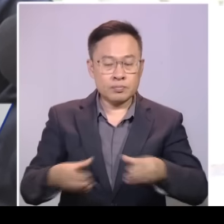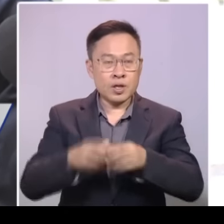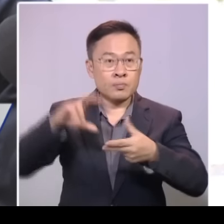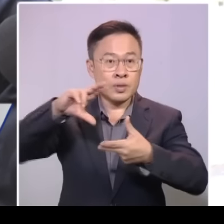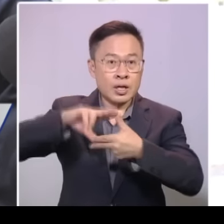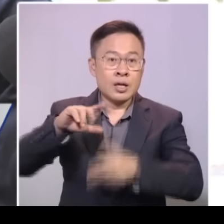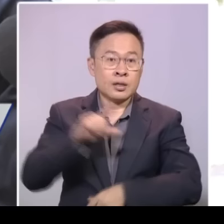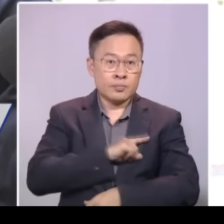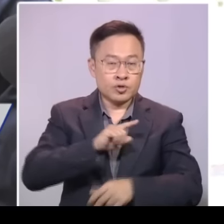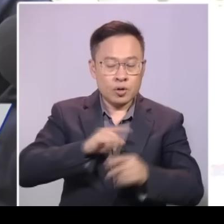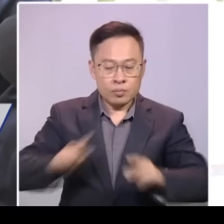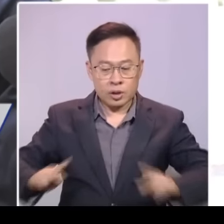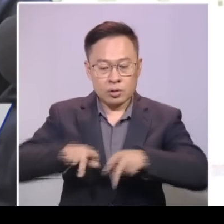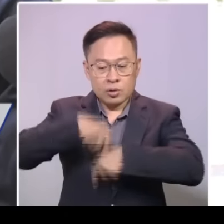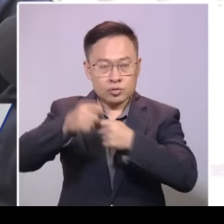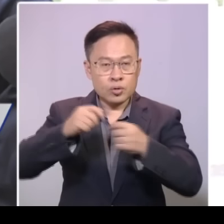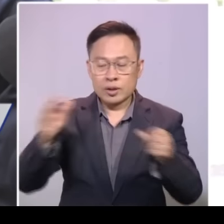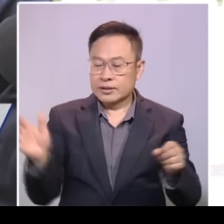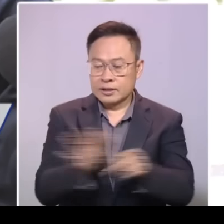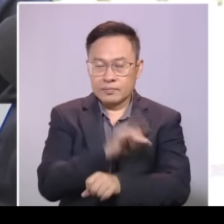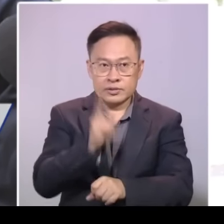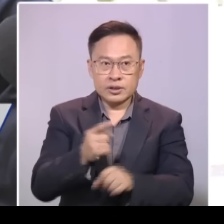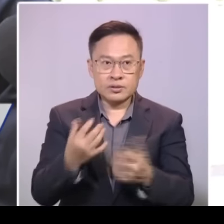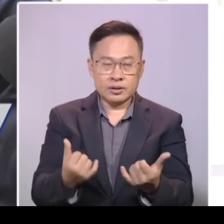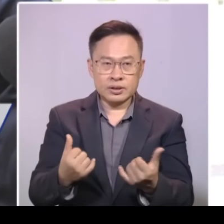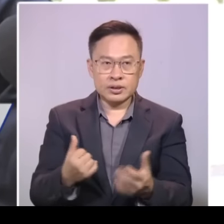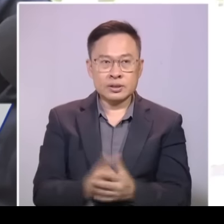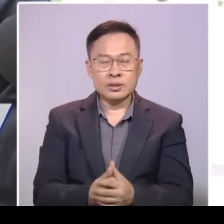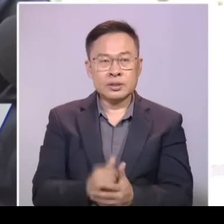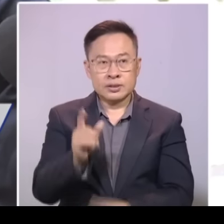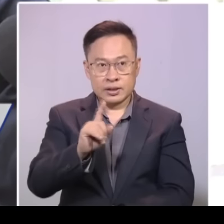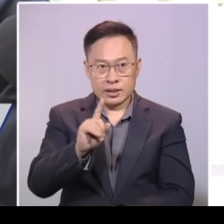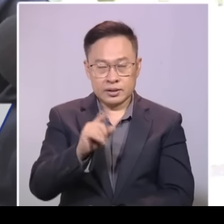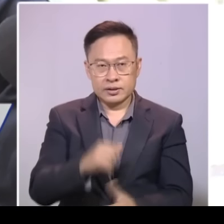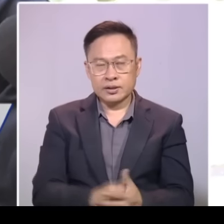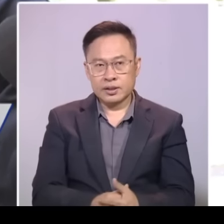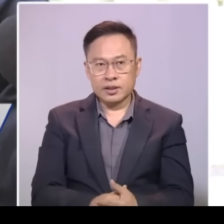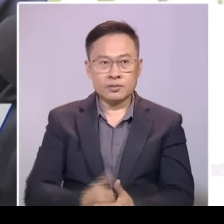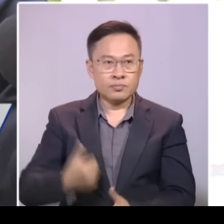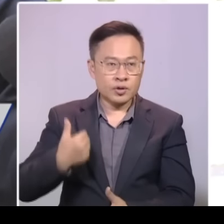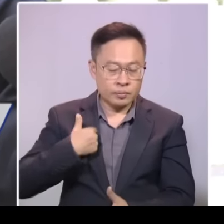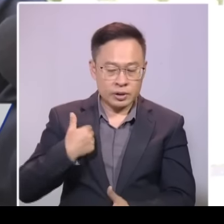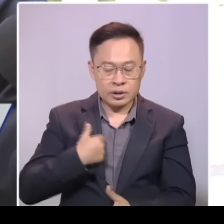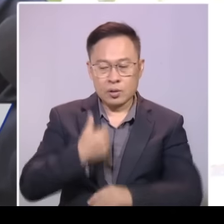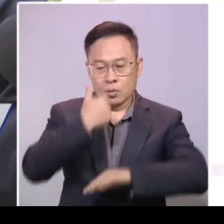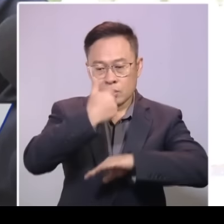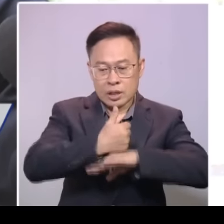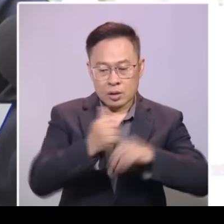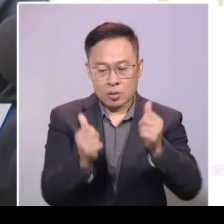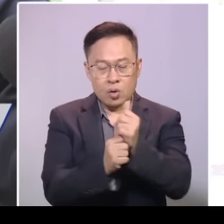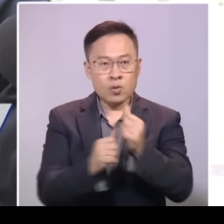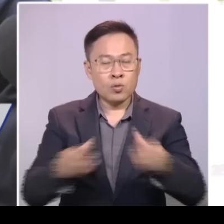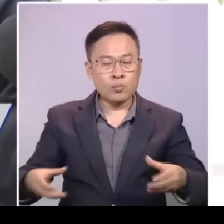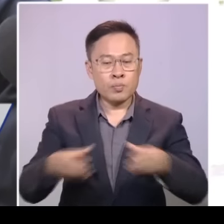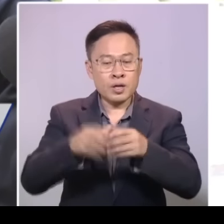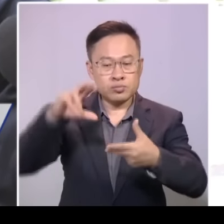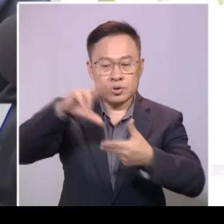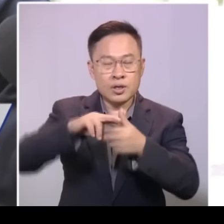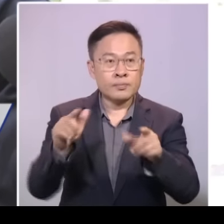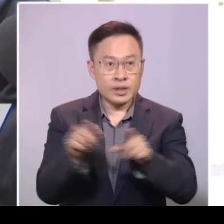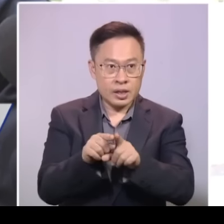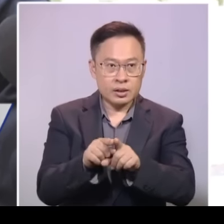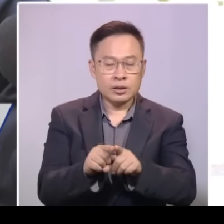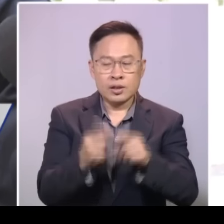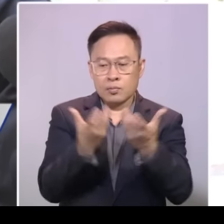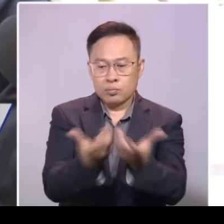ชารัฐได้ดูแลกระทรวงเกษตรแบบเบ็ดเสร็จก็คือทางรัฐมนตรีแล้วก็มีรัฐมนตรีช่วยด้วยเนี่ยก็ถือว่าจะได้